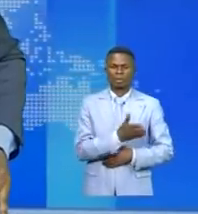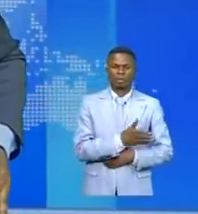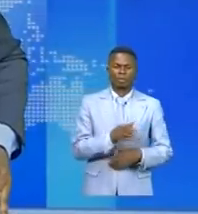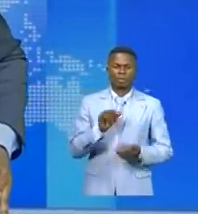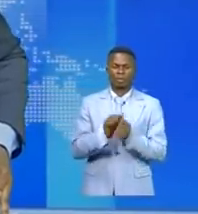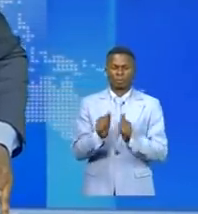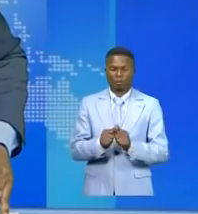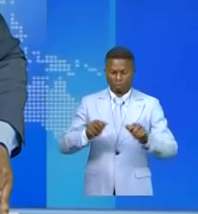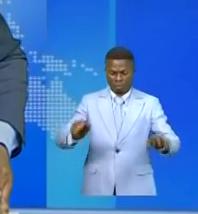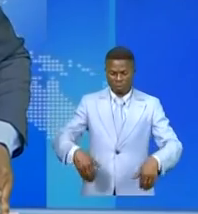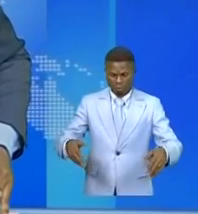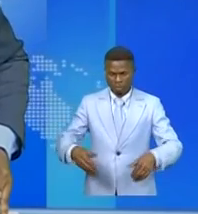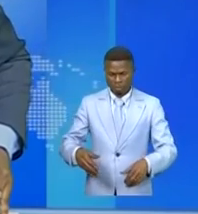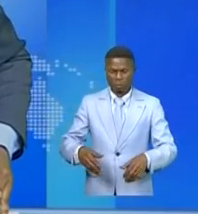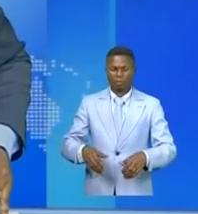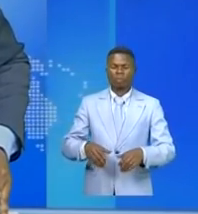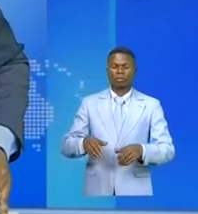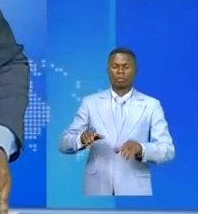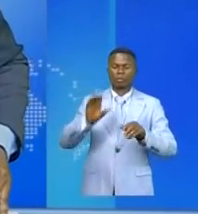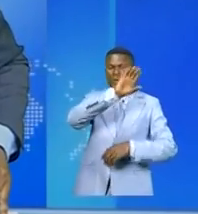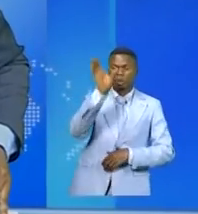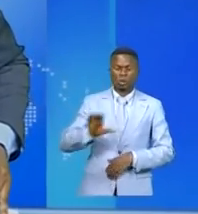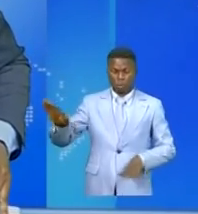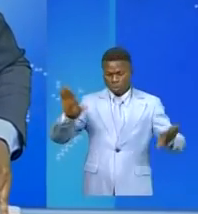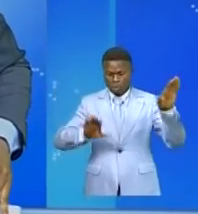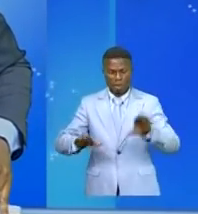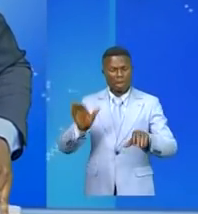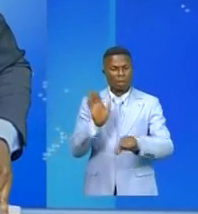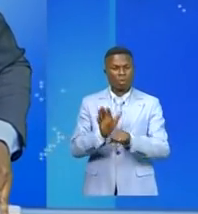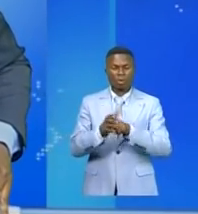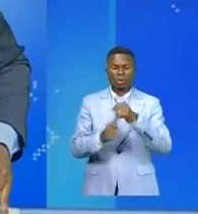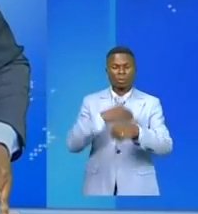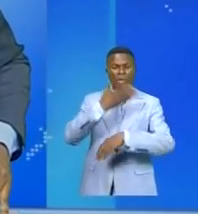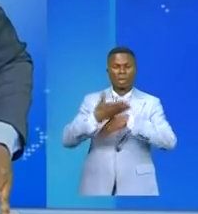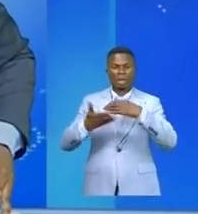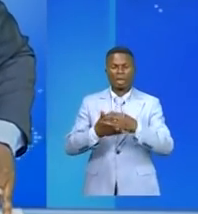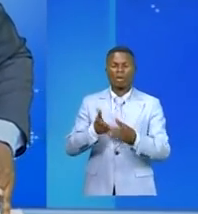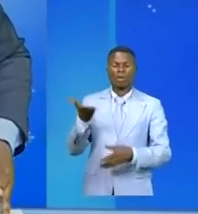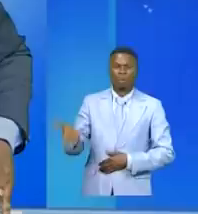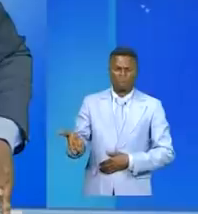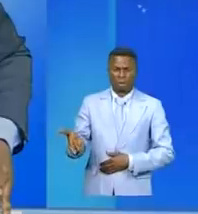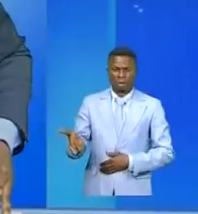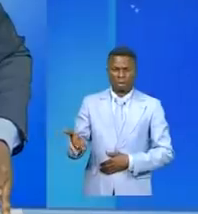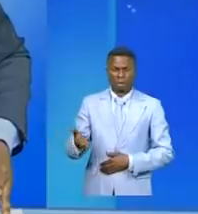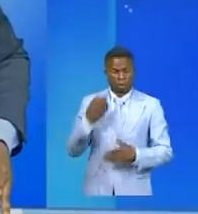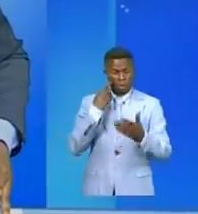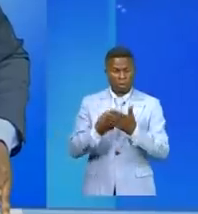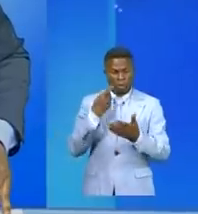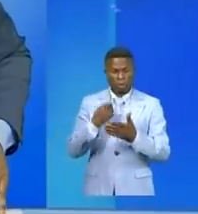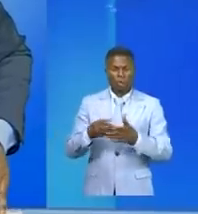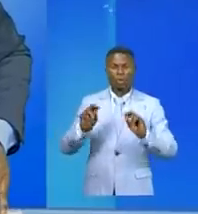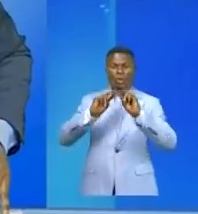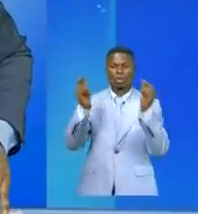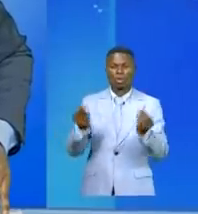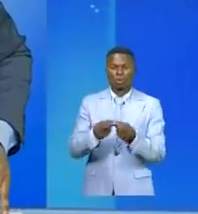Les domaines agro-industriels et présidentiels de l'Ontsele occupés, des constructions anarchiques y sont érigées, constat fait par une délégation